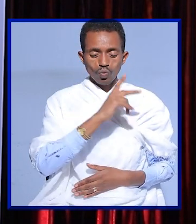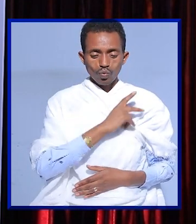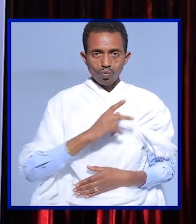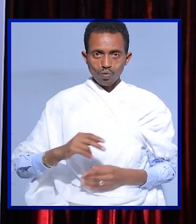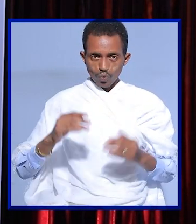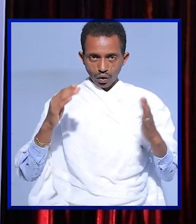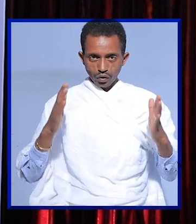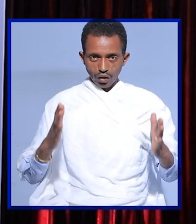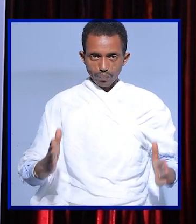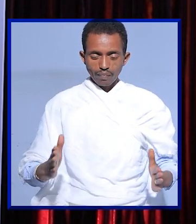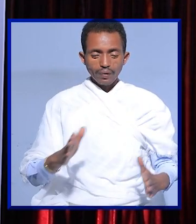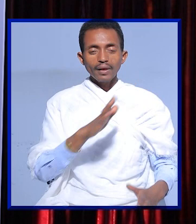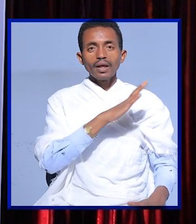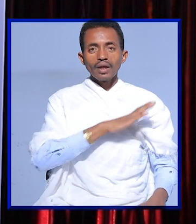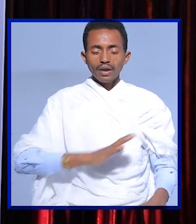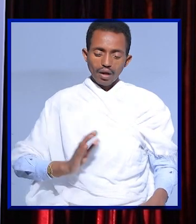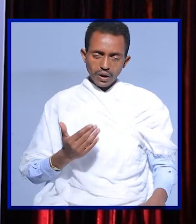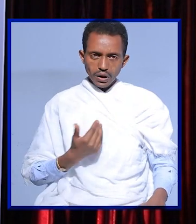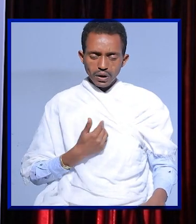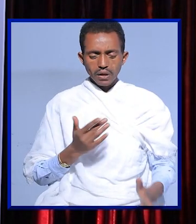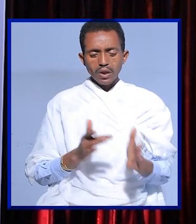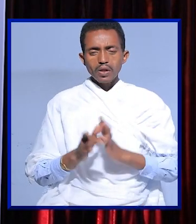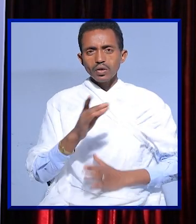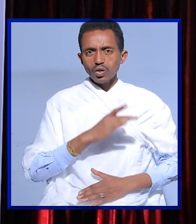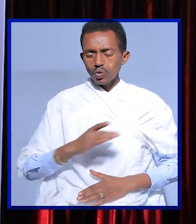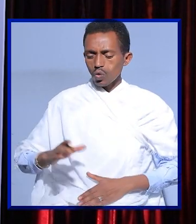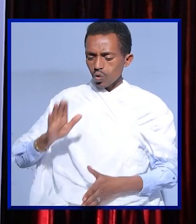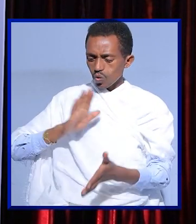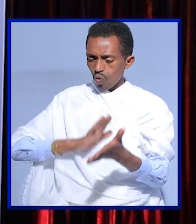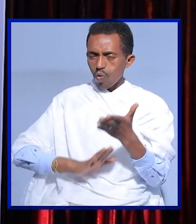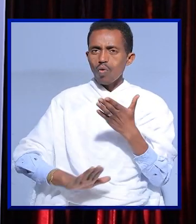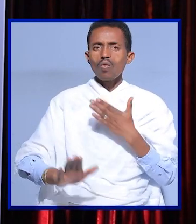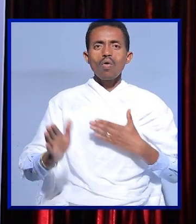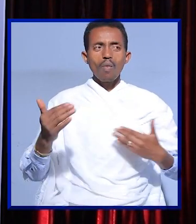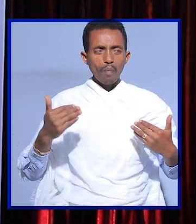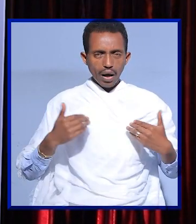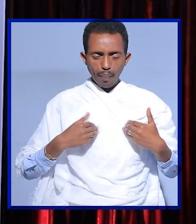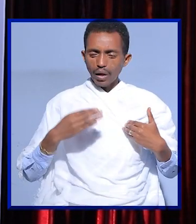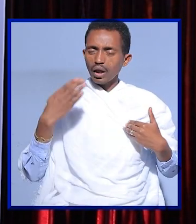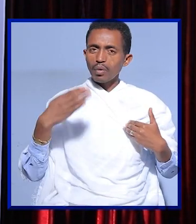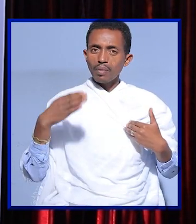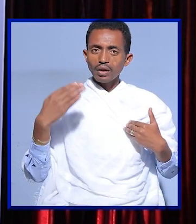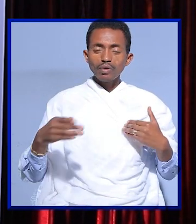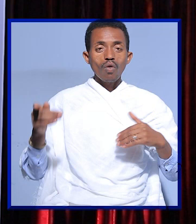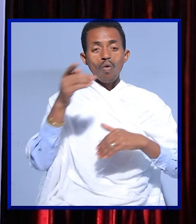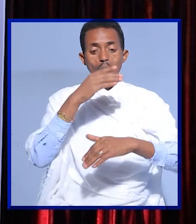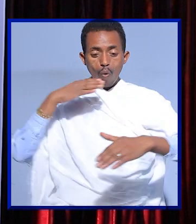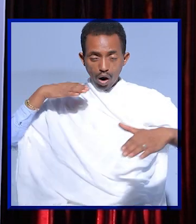ነገስታት ጌታችን ኢየሱስ ክርስቶስ ተወልዶ ባለበት በቤተልሔም ዋሻ